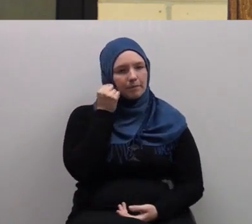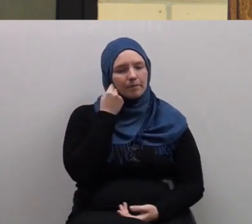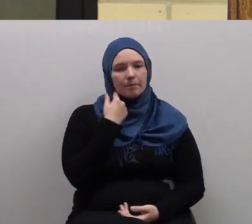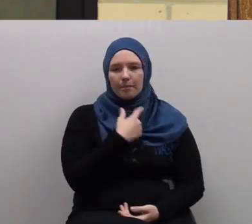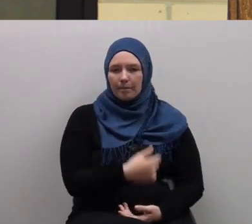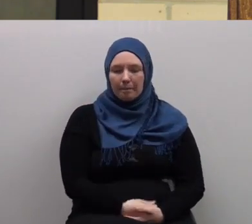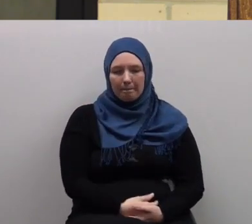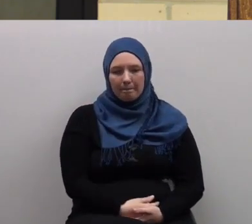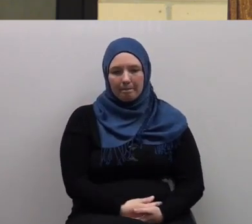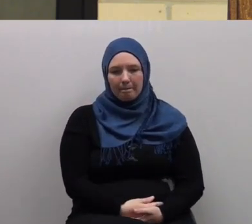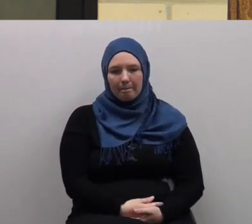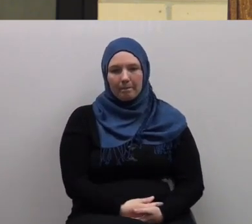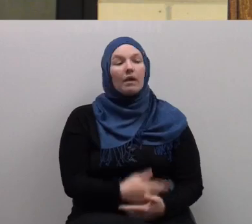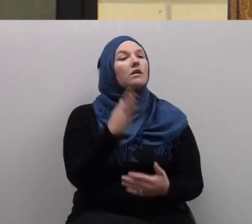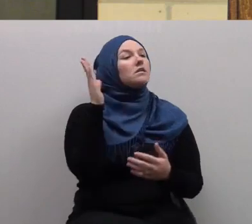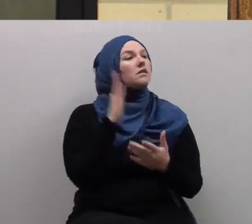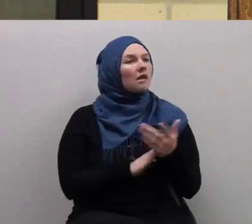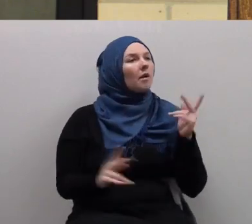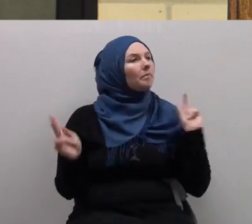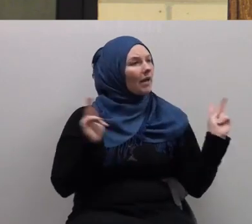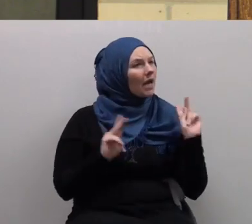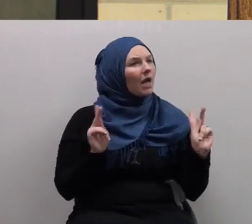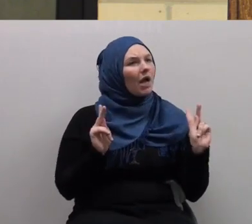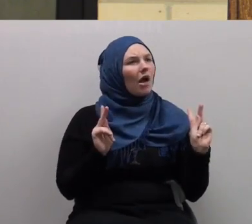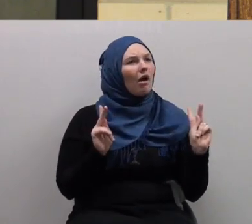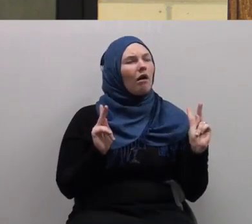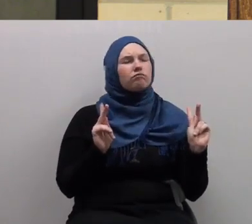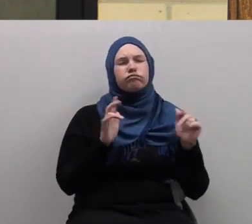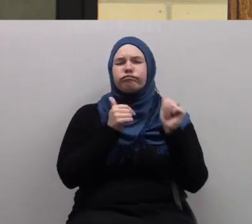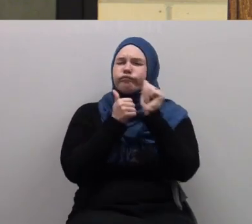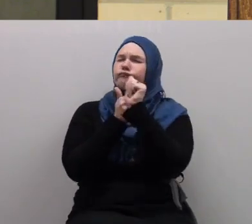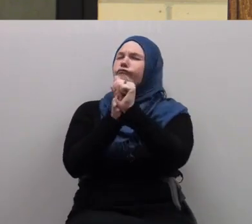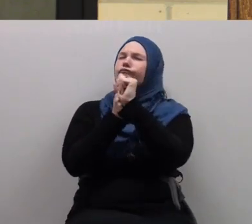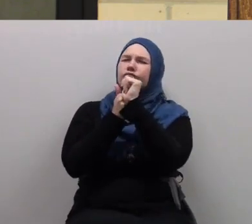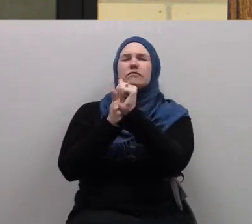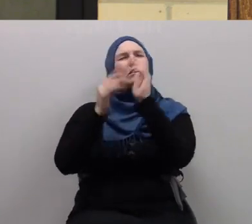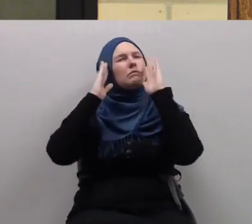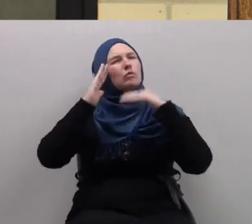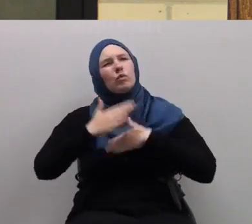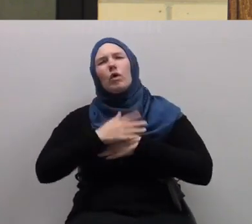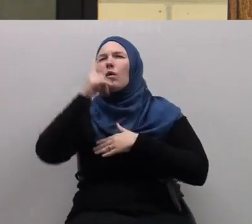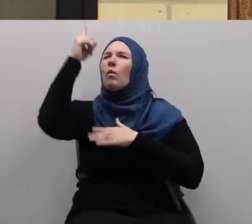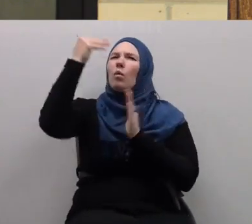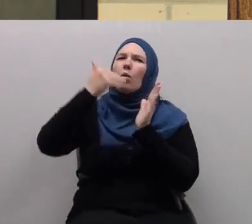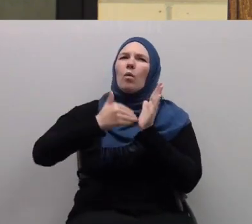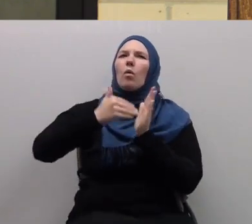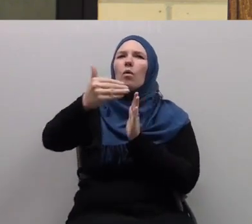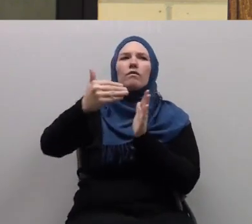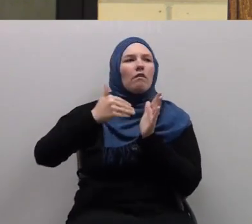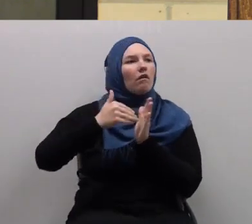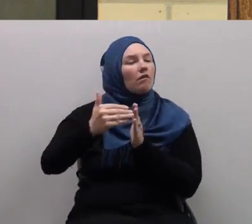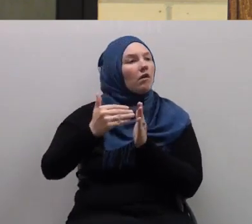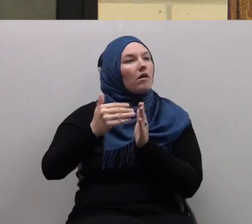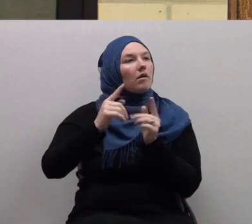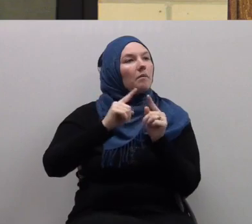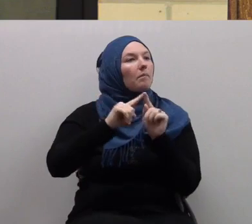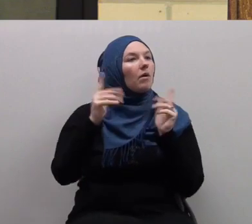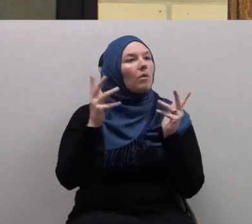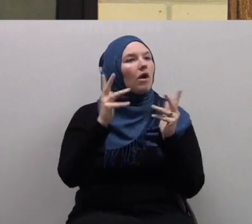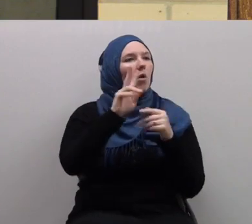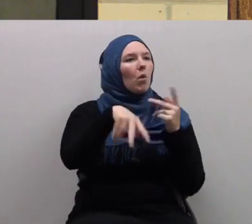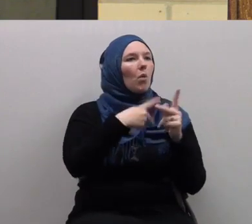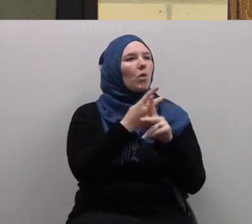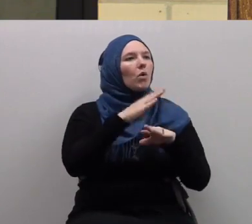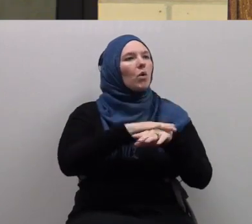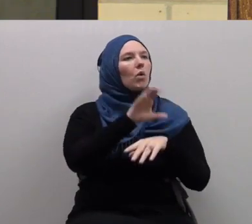حَرْفٍ. Some people worship Allah, but only on a cliffhanger relationship.